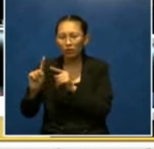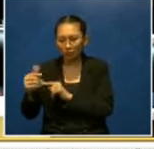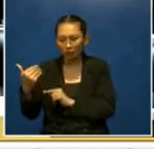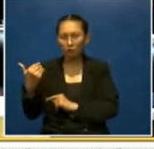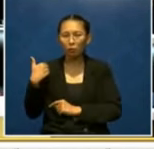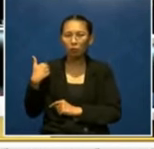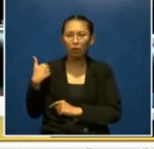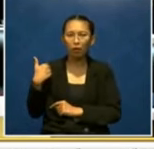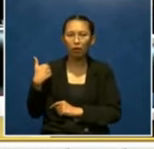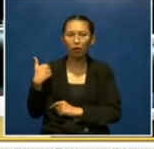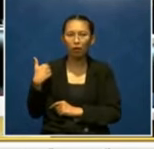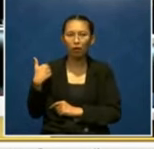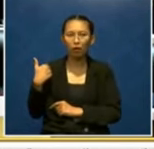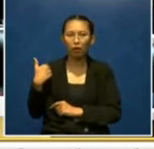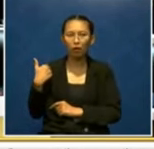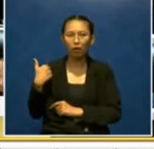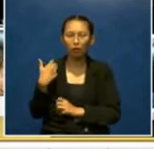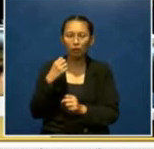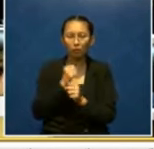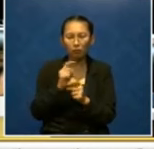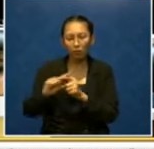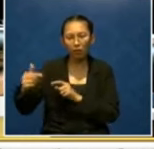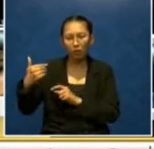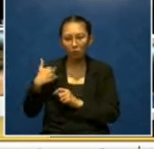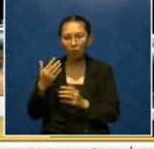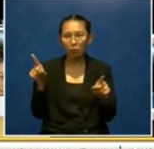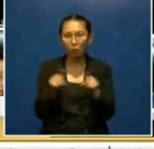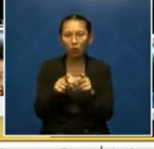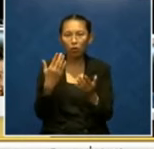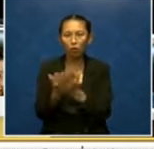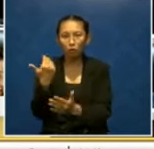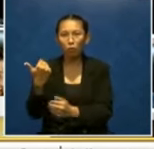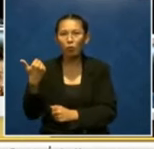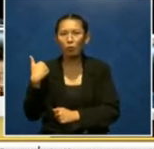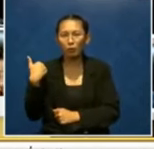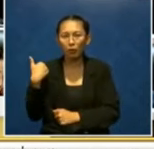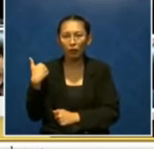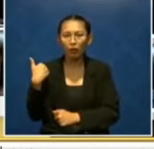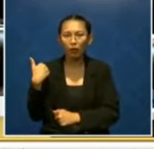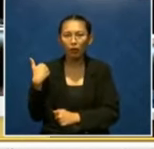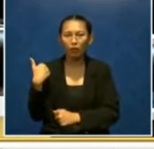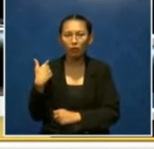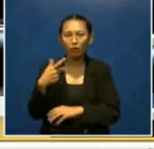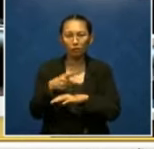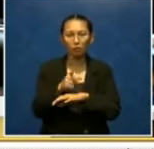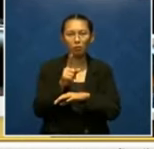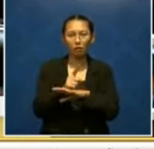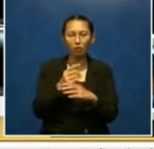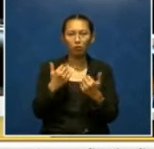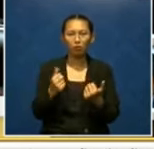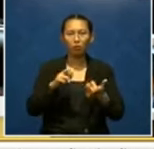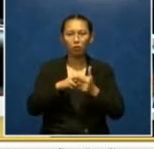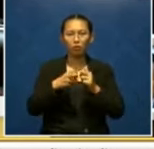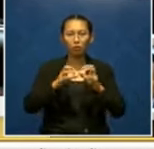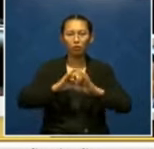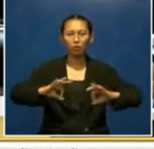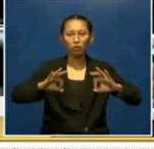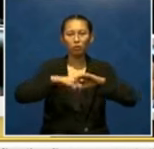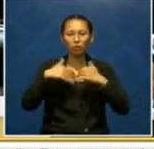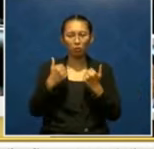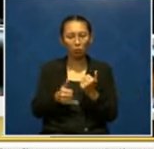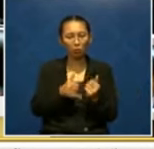าศัยได้เท่าเทียมเหมือนกับคนรวยไหมคะท่านประธานท่านประธานคะปัญหาหลักๆที่ดิฉันได้ลงพื้นที่เขต